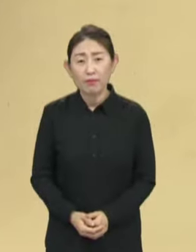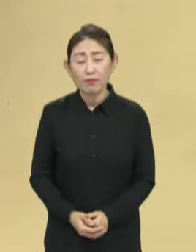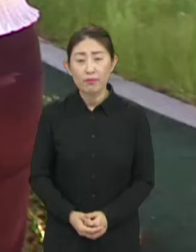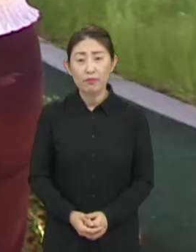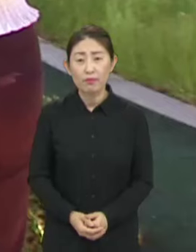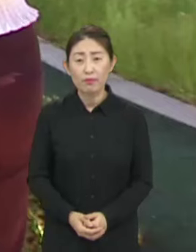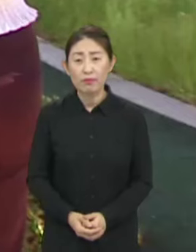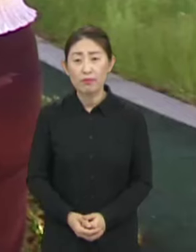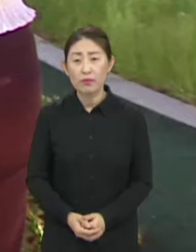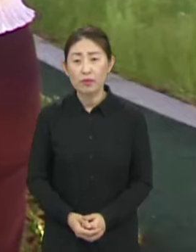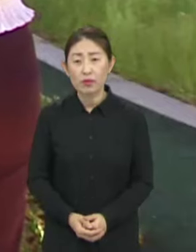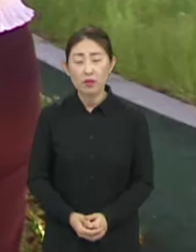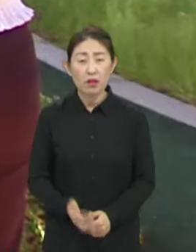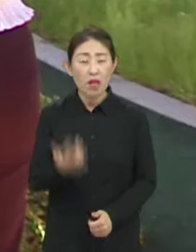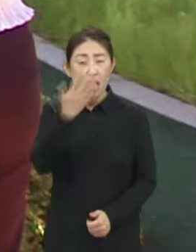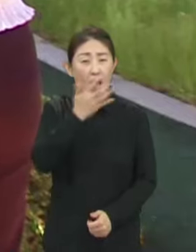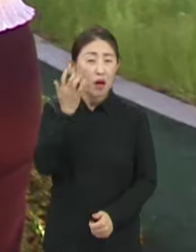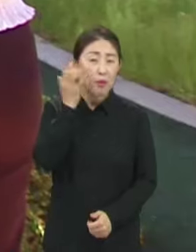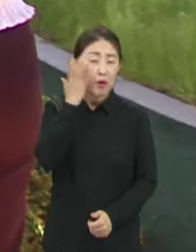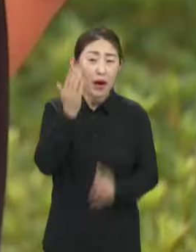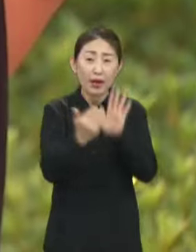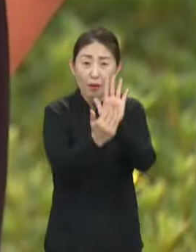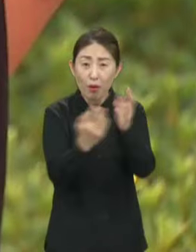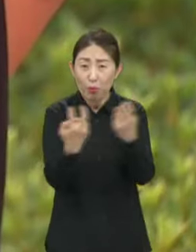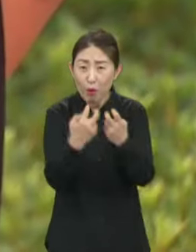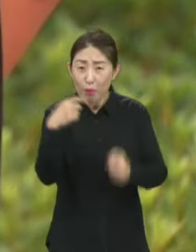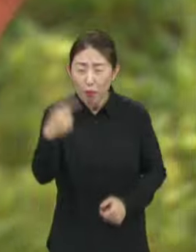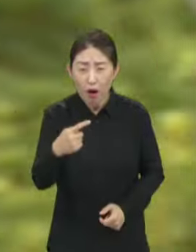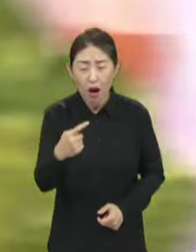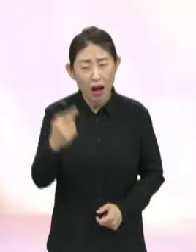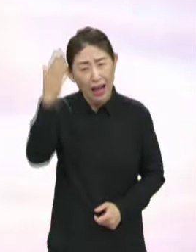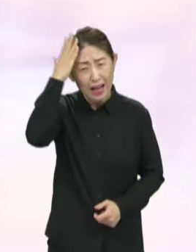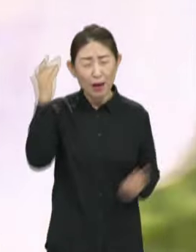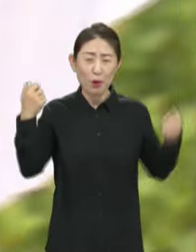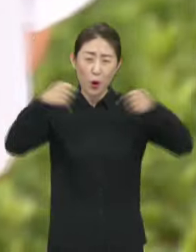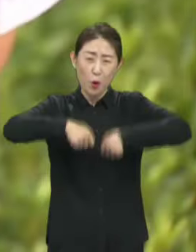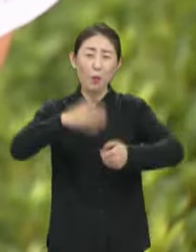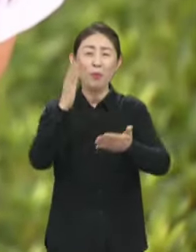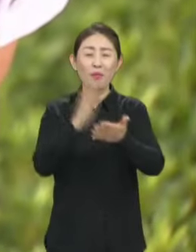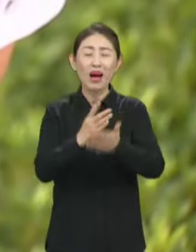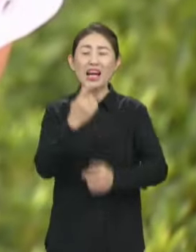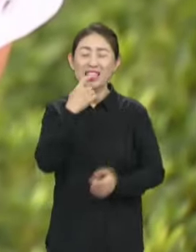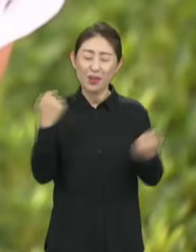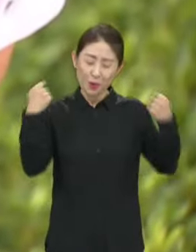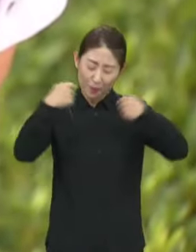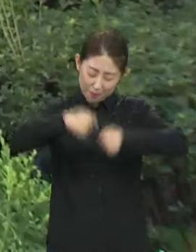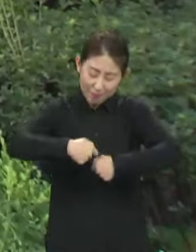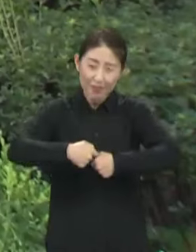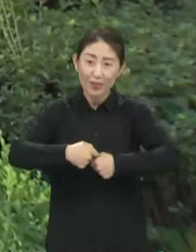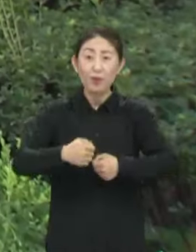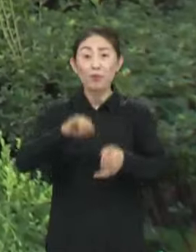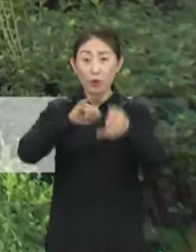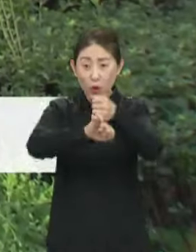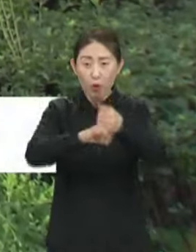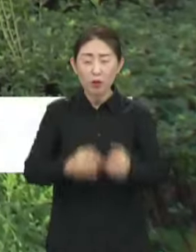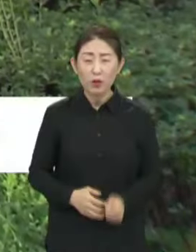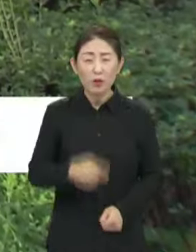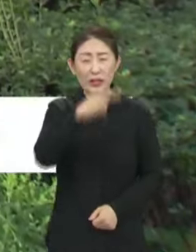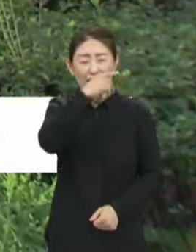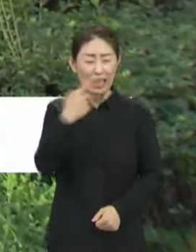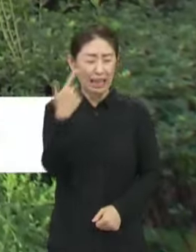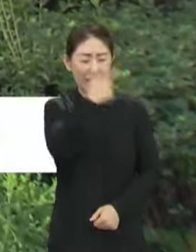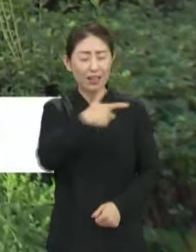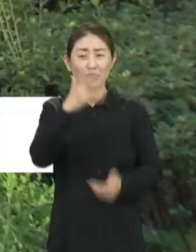탓입니다. 벌쏘임을 예방하기 위해선 어두운 옷보다는 흰색 계열의 옷을 입는 게 좋습니다. 또 향수나